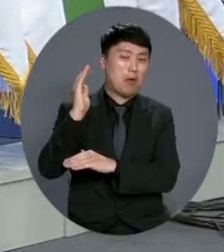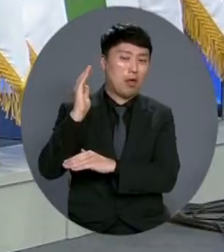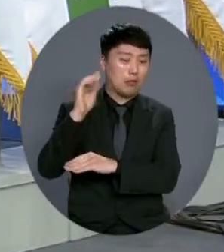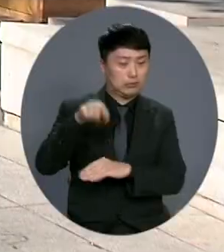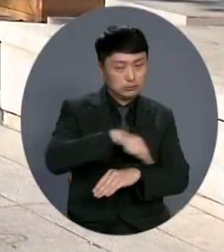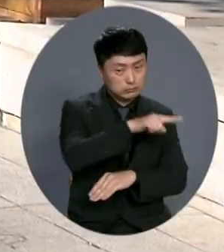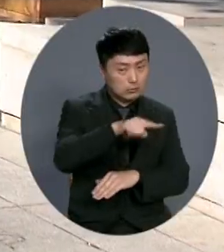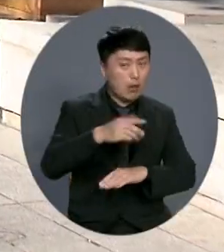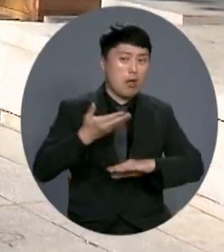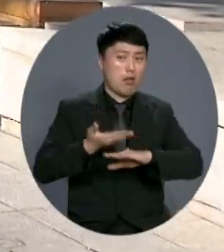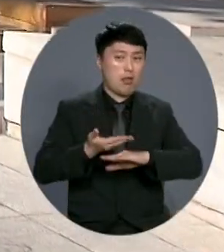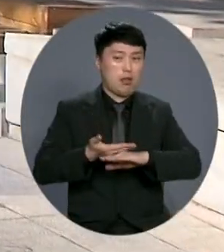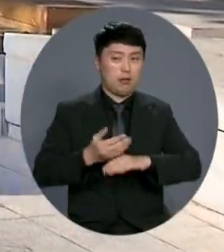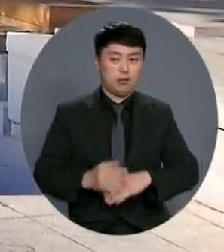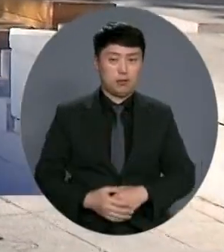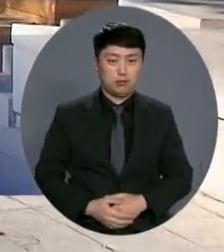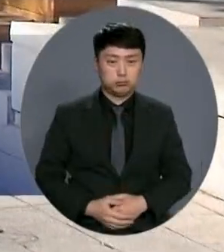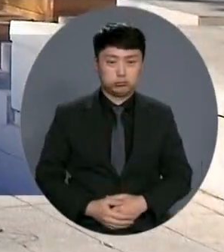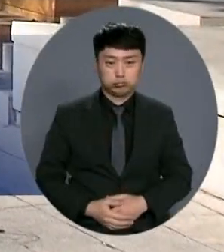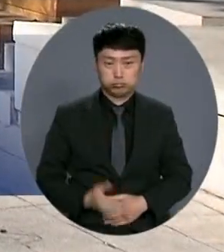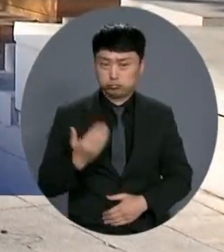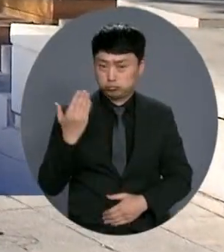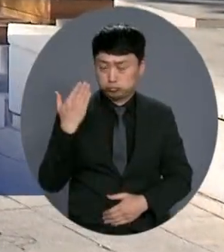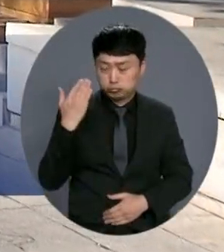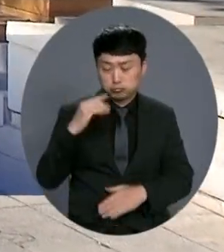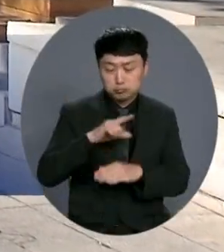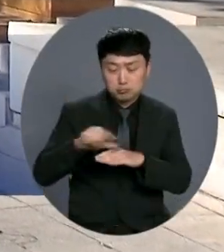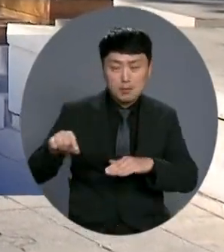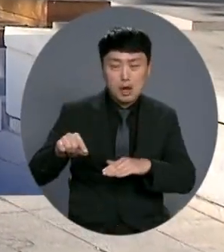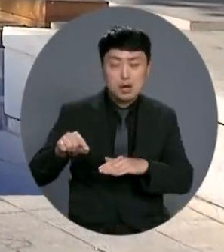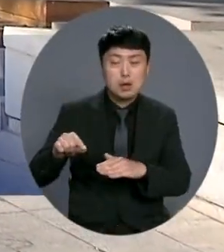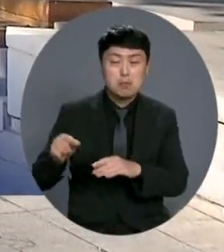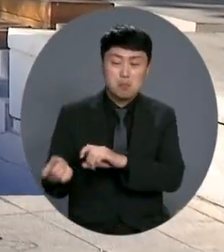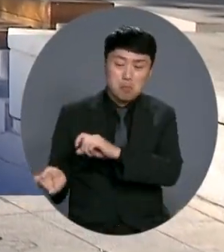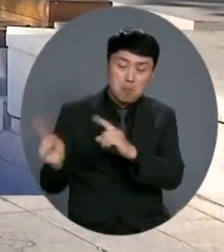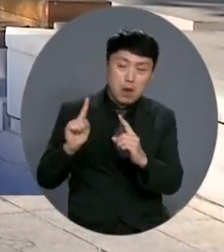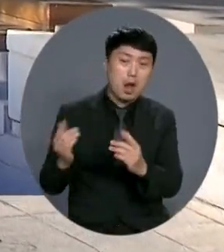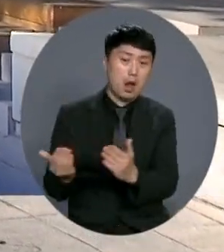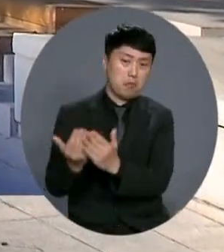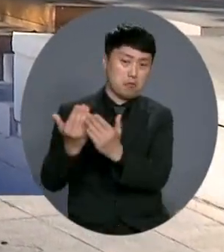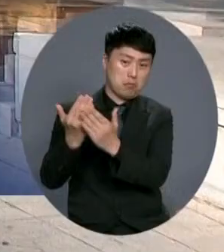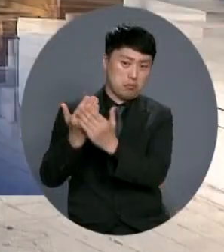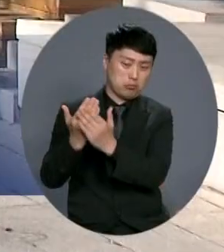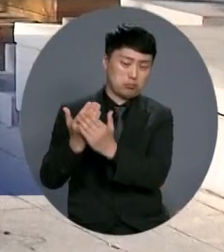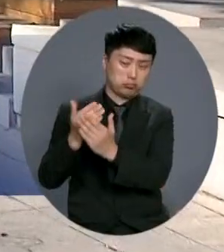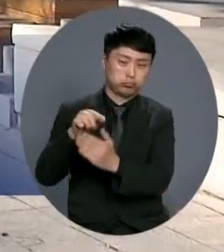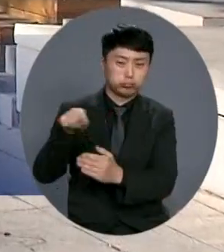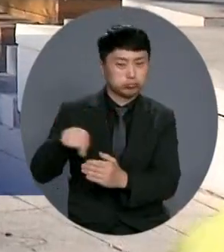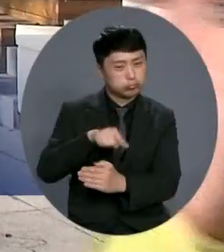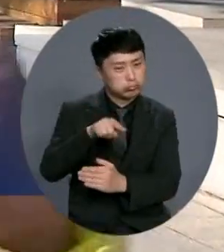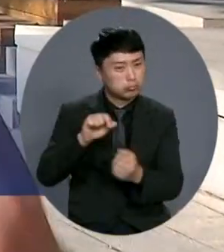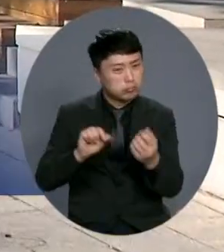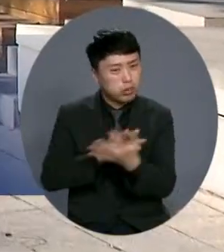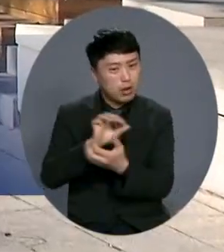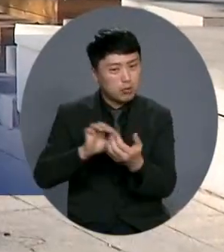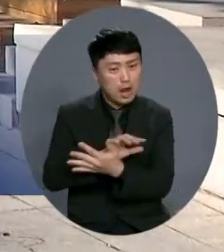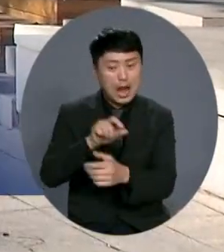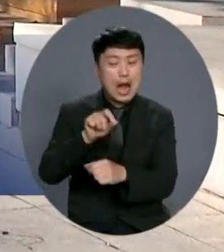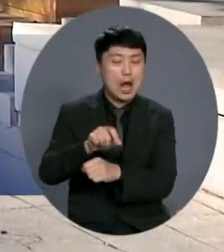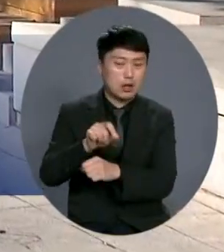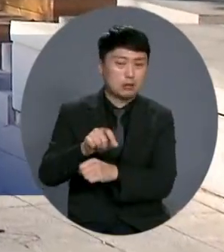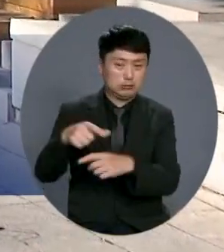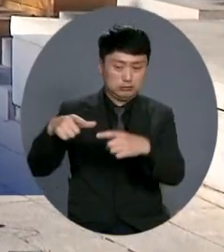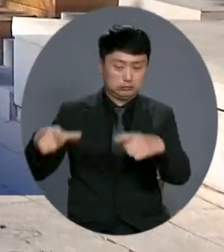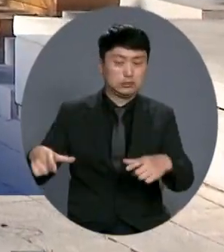합니다 조금 전에 와저 뭐 지방 살리기 뭐 이잖아요 그래놓고 또 자기들 하니까 뭐 이태까지 행정 구역이 그런